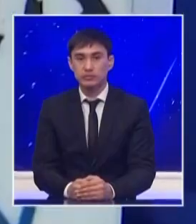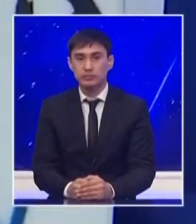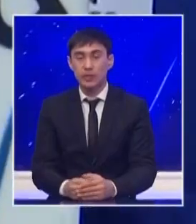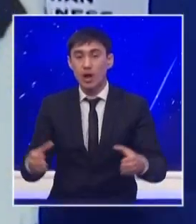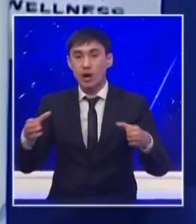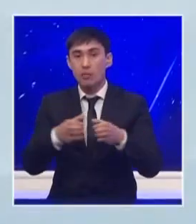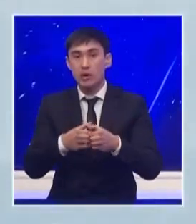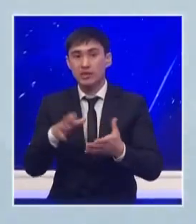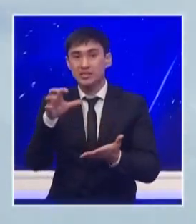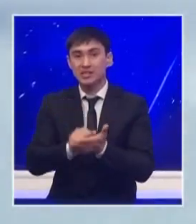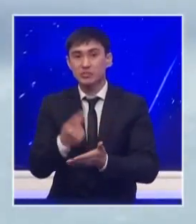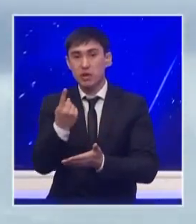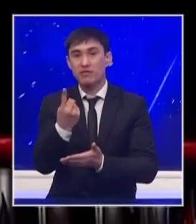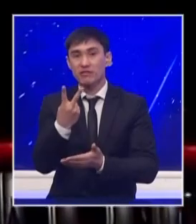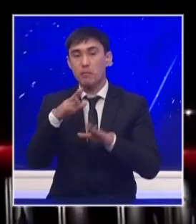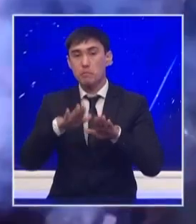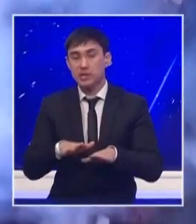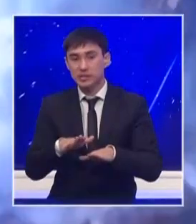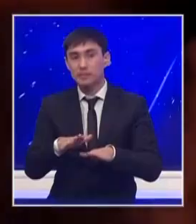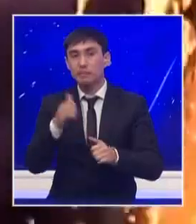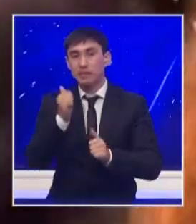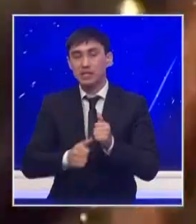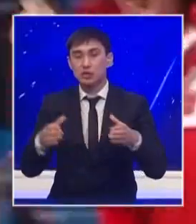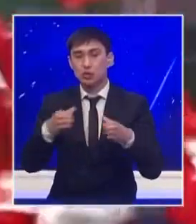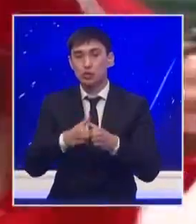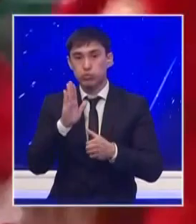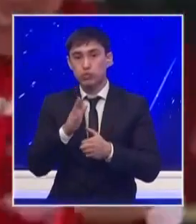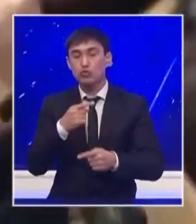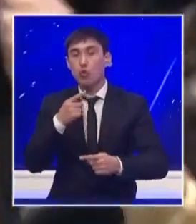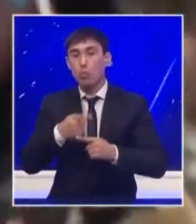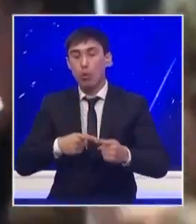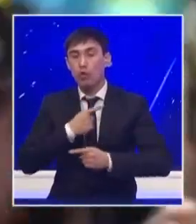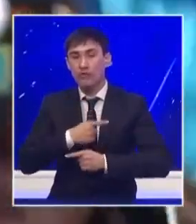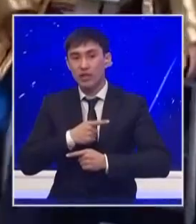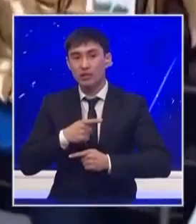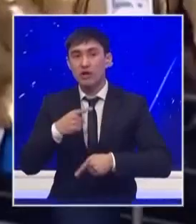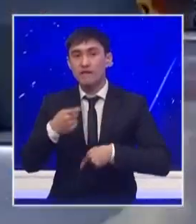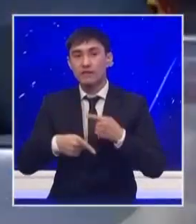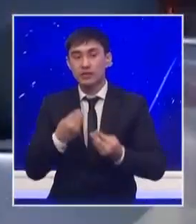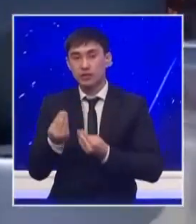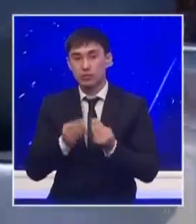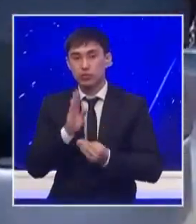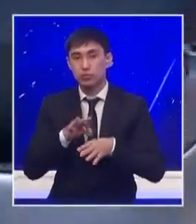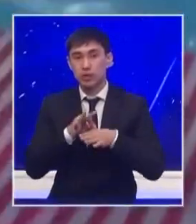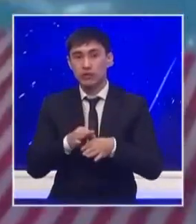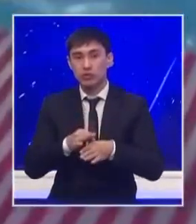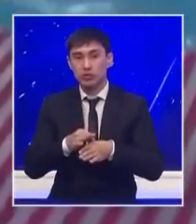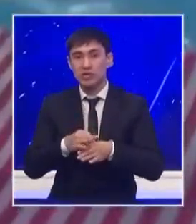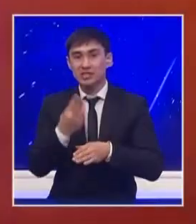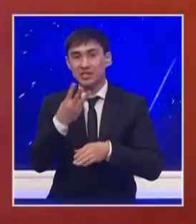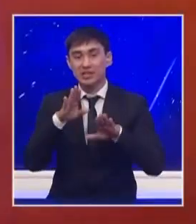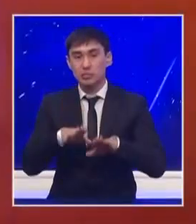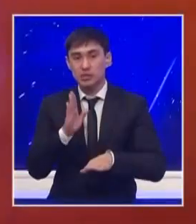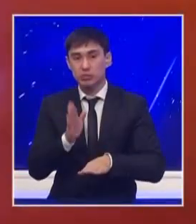команды занявшие первые два места в каждой из групп выйдут в полуфинал кроме финальной игры также будет проведен матч за